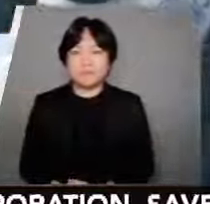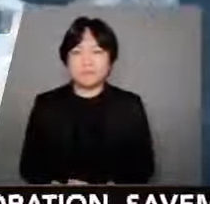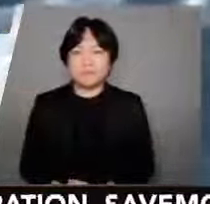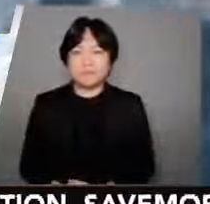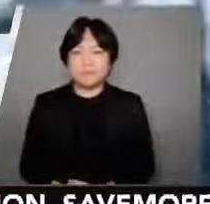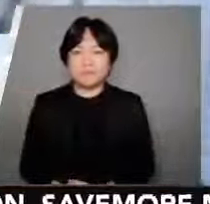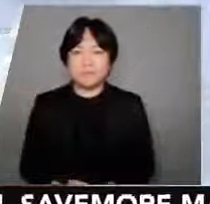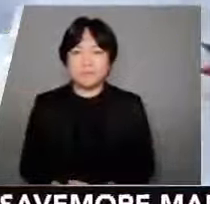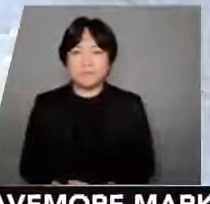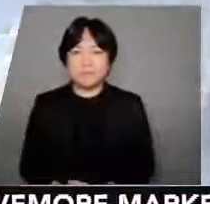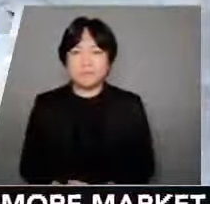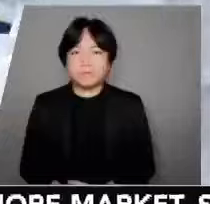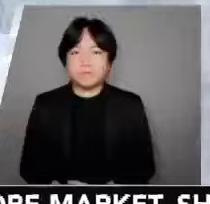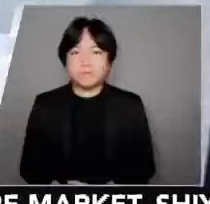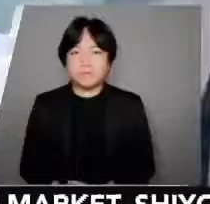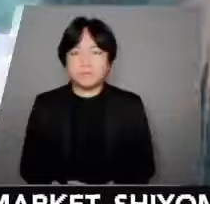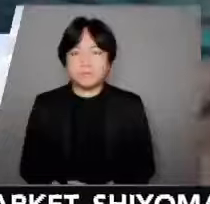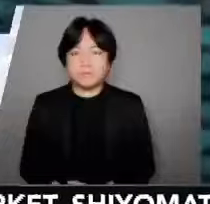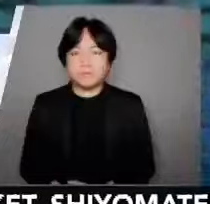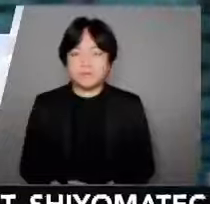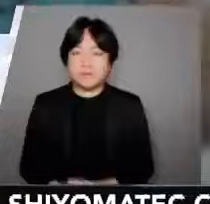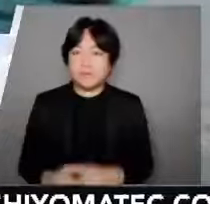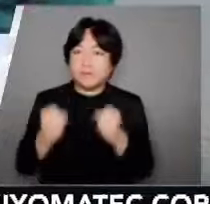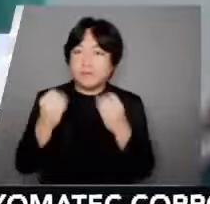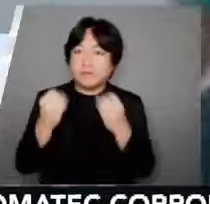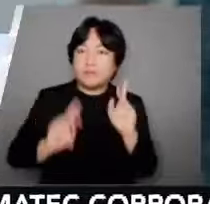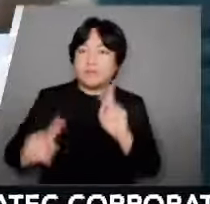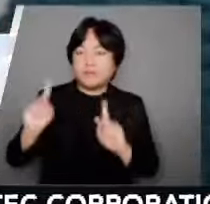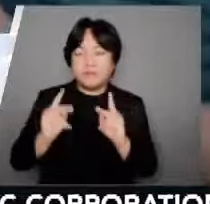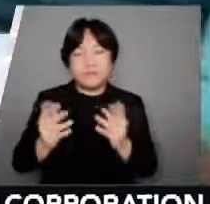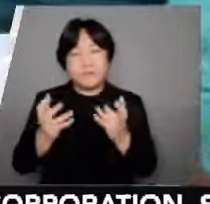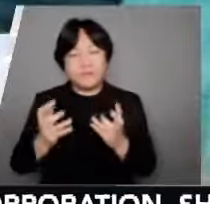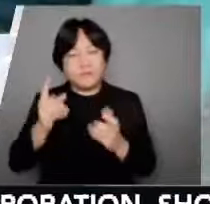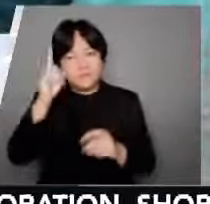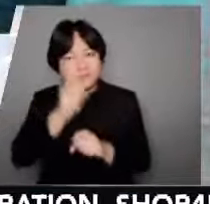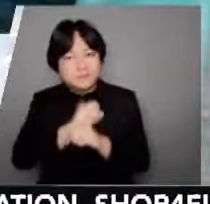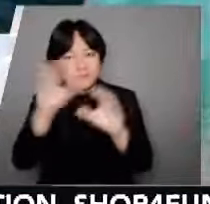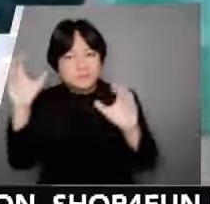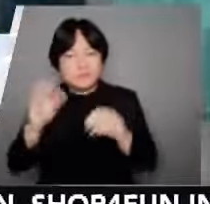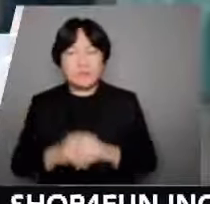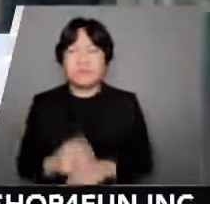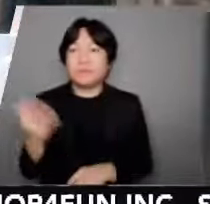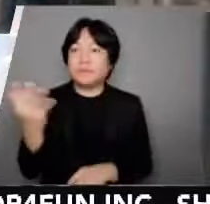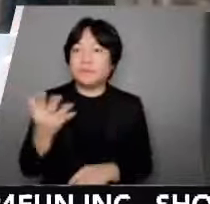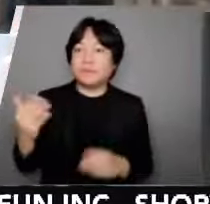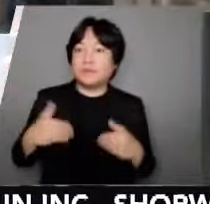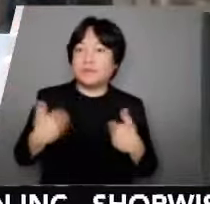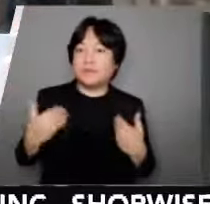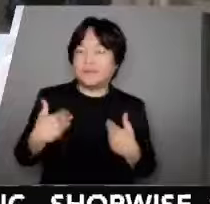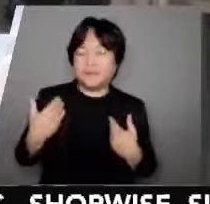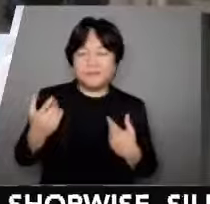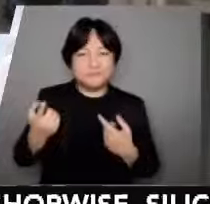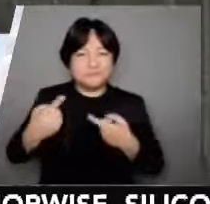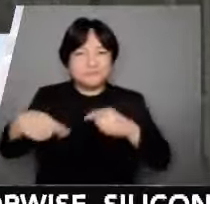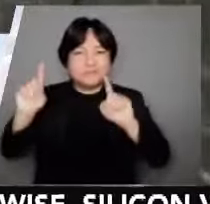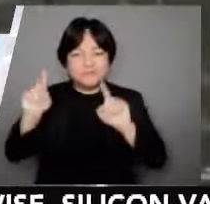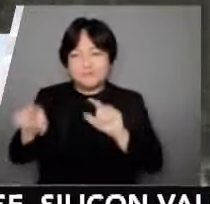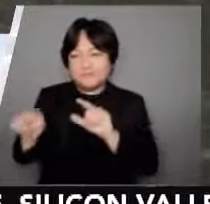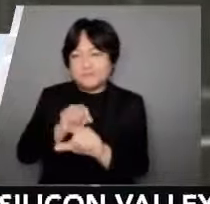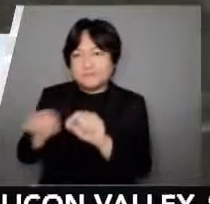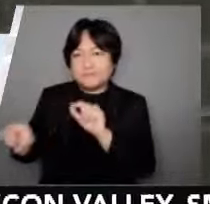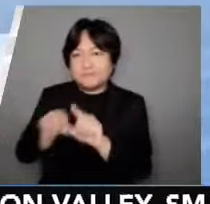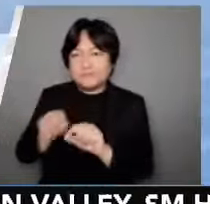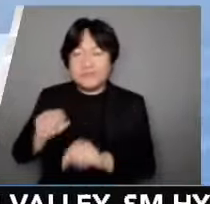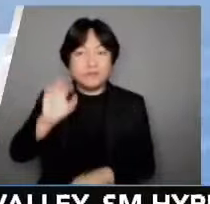Ang pangarap na ito ng marami na isa katuparan ng 5 kabataang Pilipino na napili ng France para